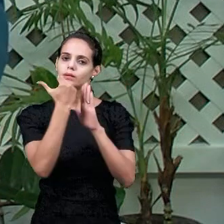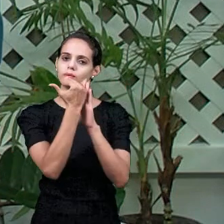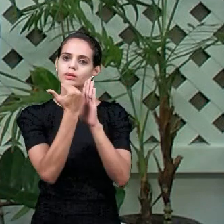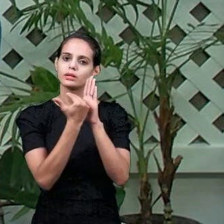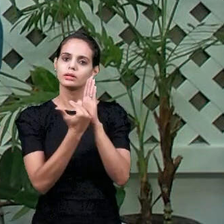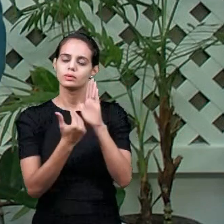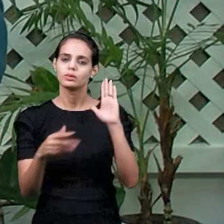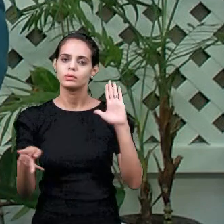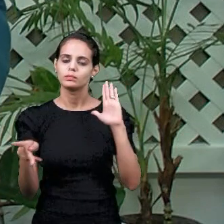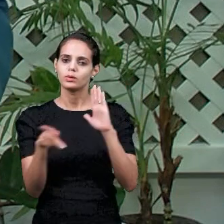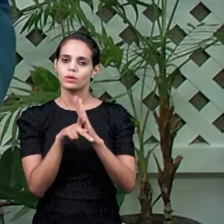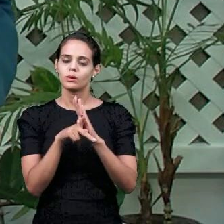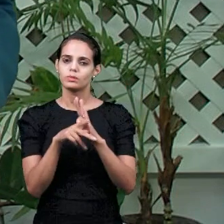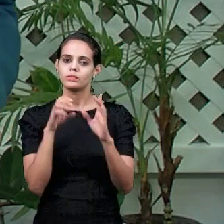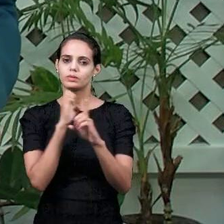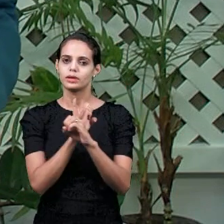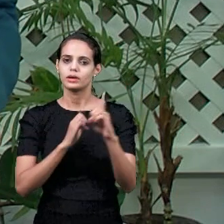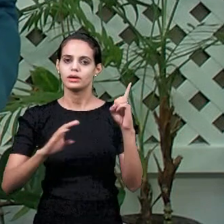dominicale